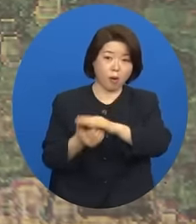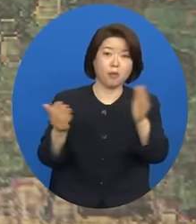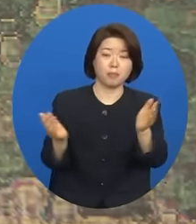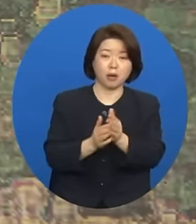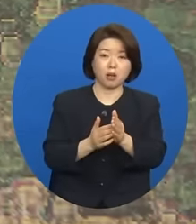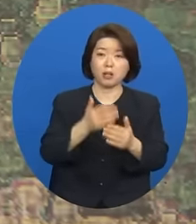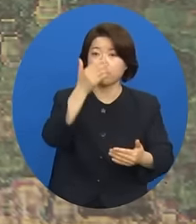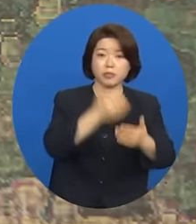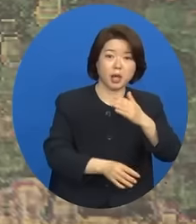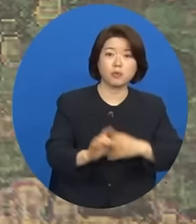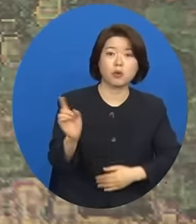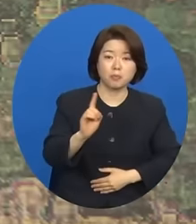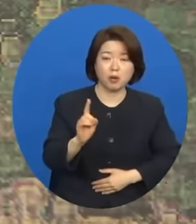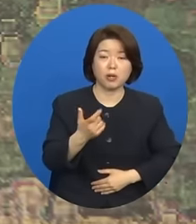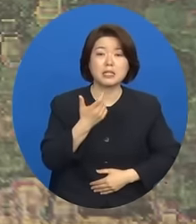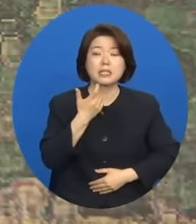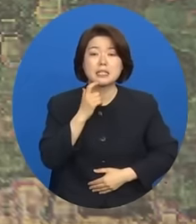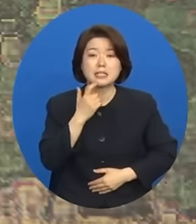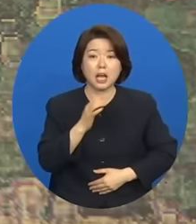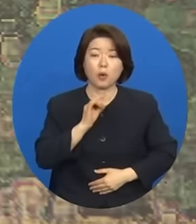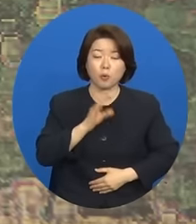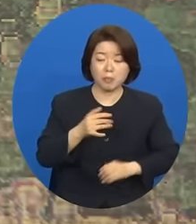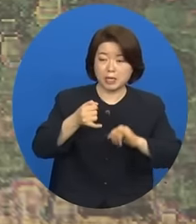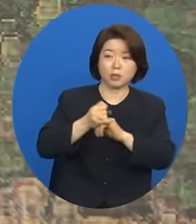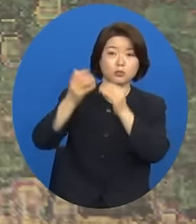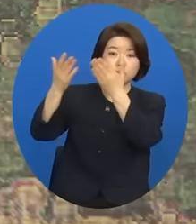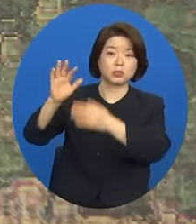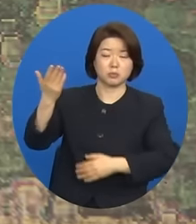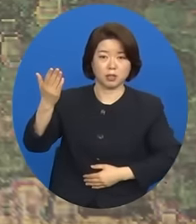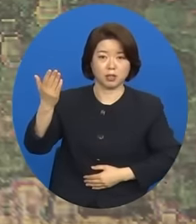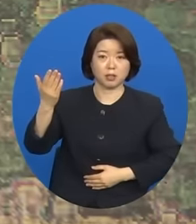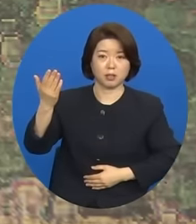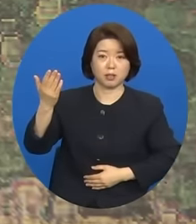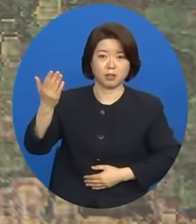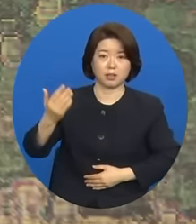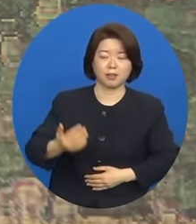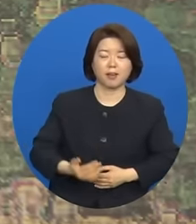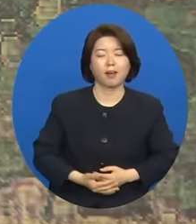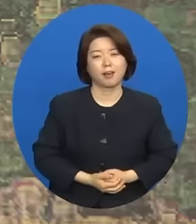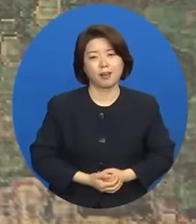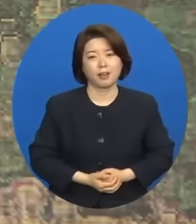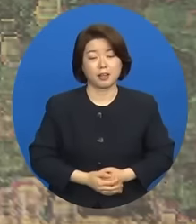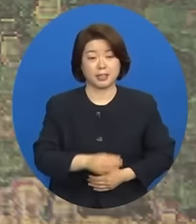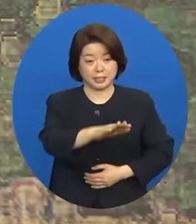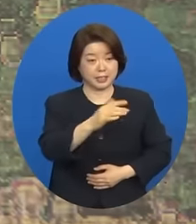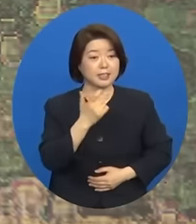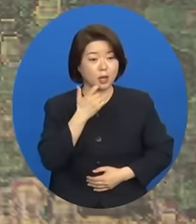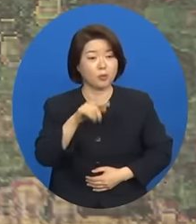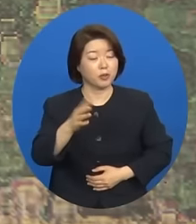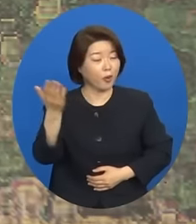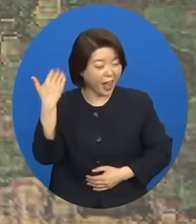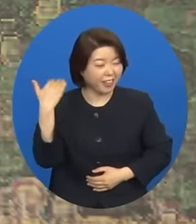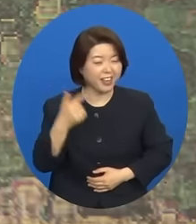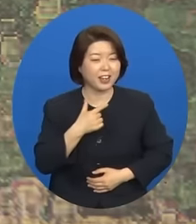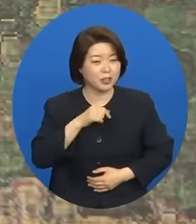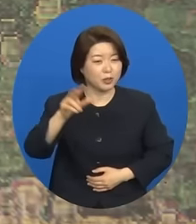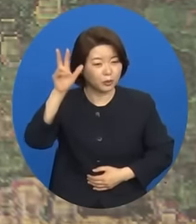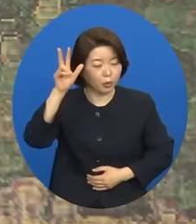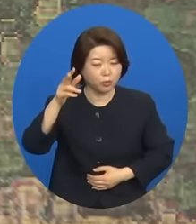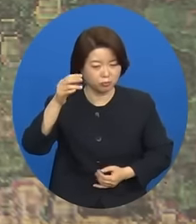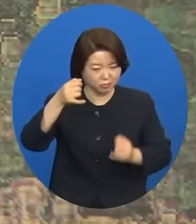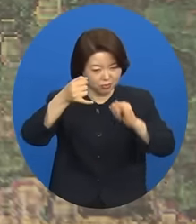뭐만 남았어요? 야곱만 약속을 지키면 돼요. 이제 야곱만. 야곱아 너 서운한 거 너 아직 안